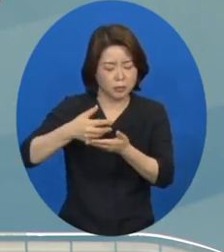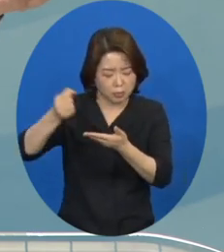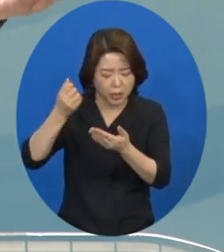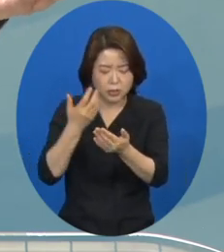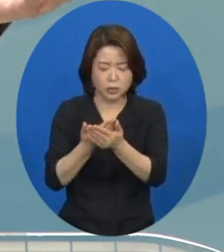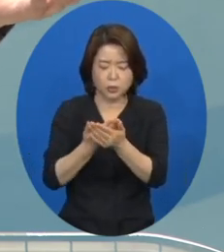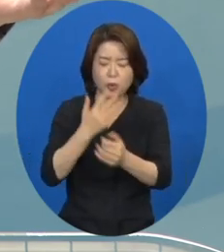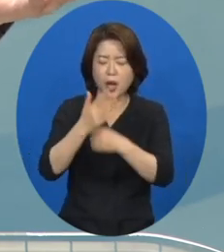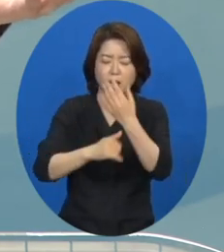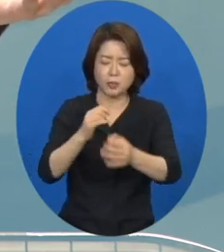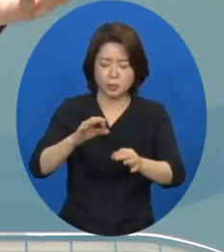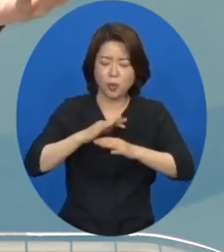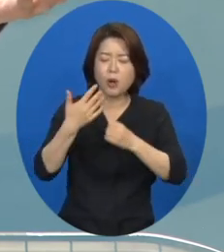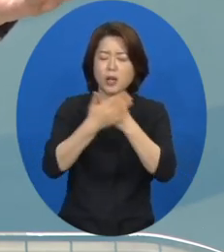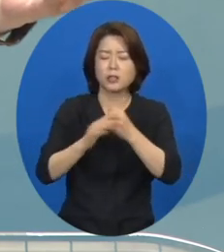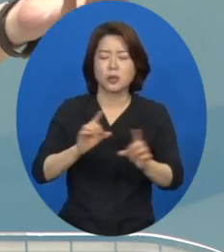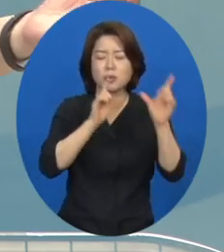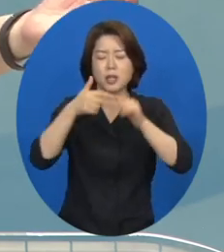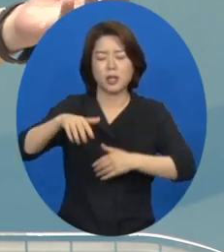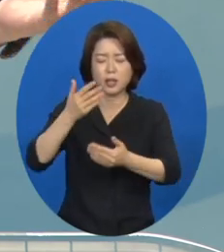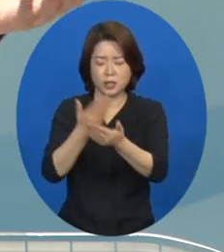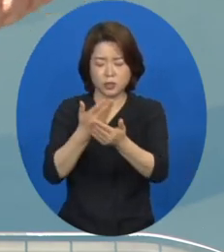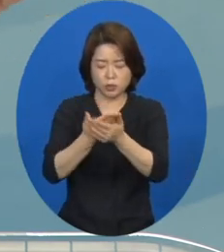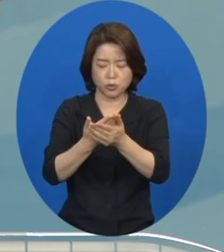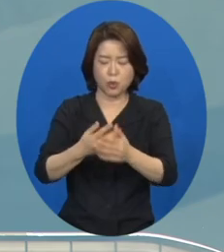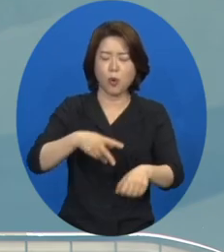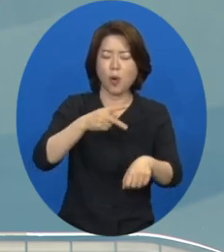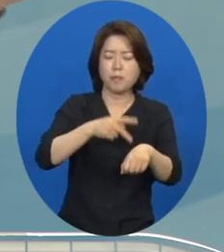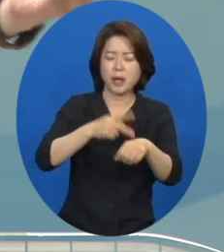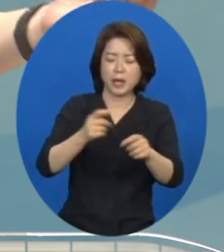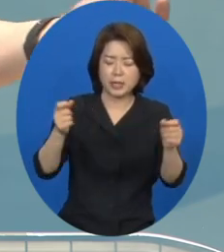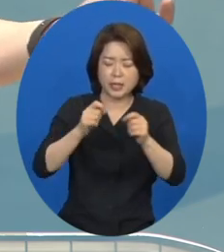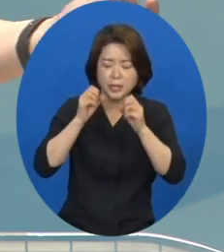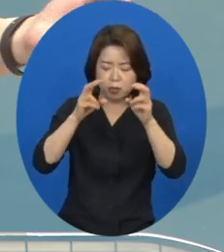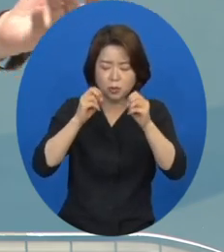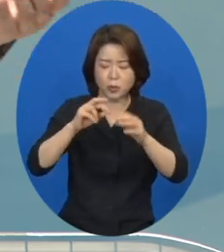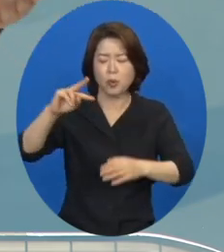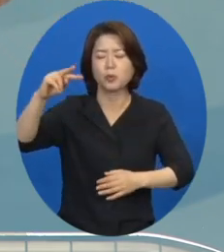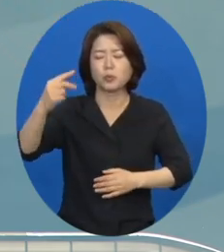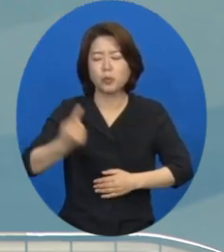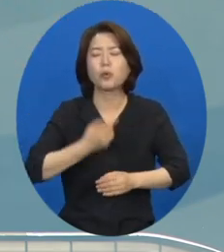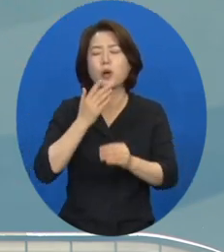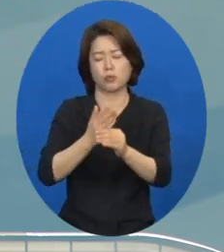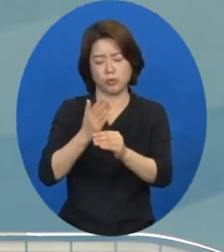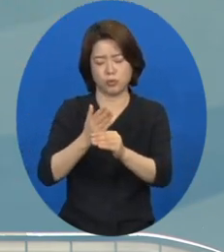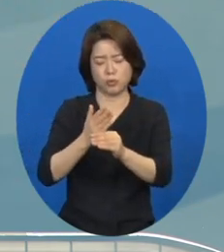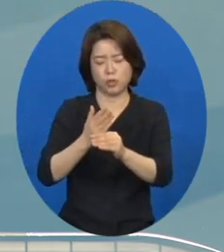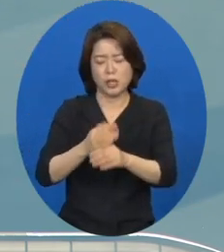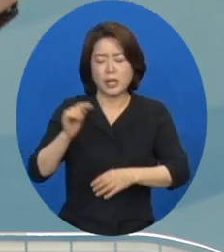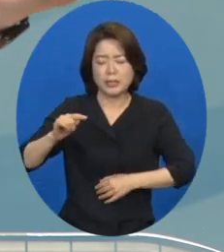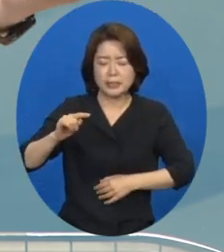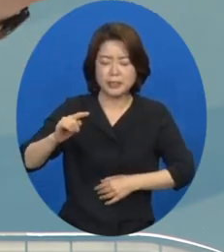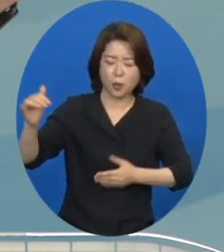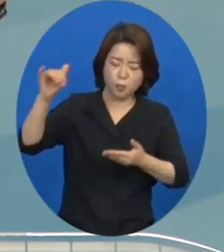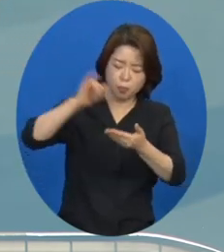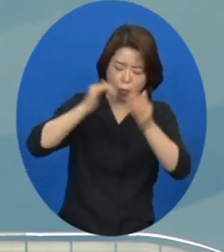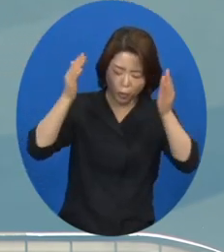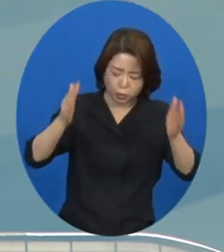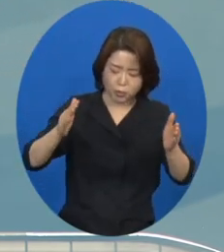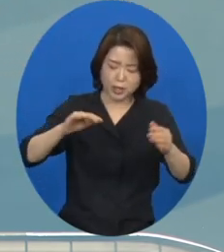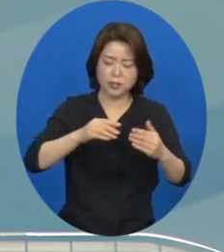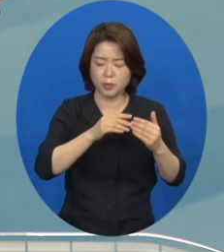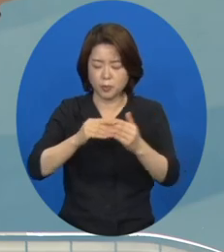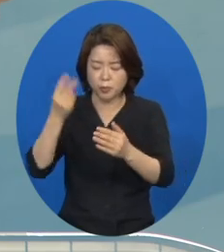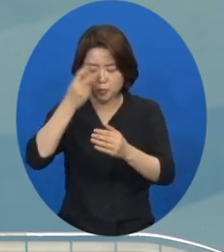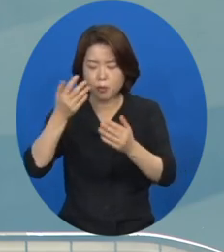놀라운 은혜로 살게 하소서. 파라과이 단계 선교팀이 귀국길에 있습니다. 하나님 그 걸음을 인도해 주소서.